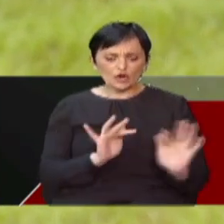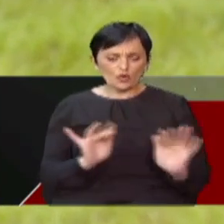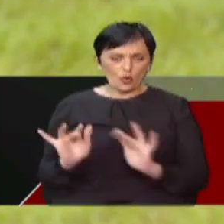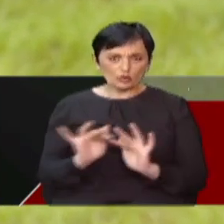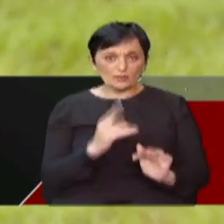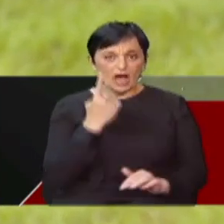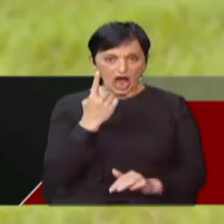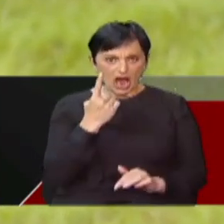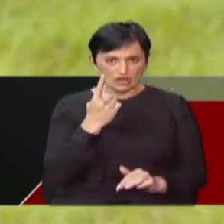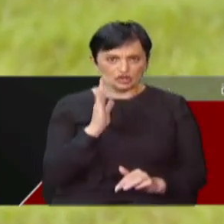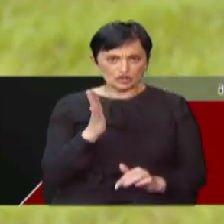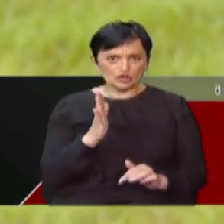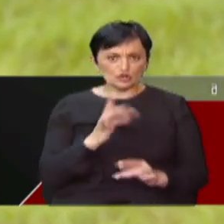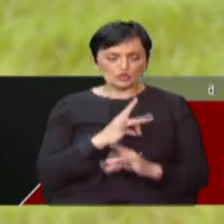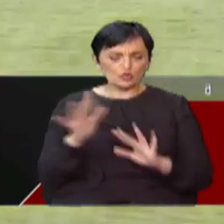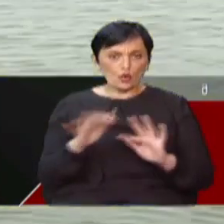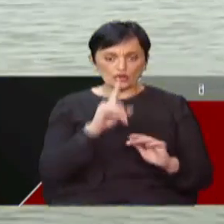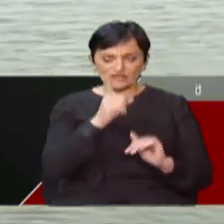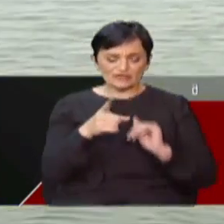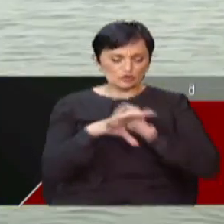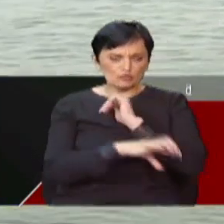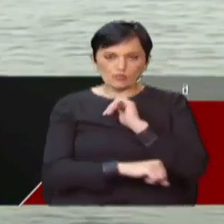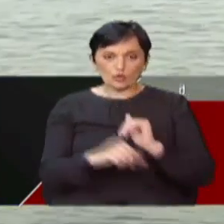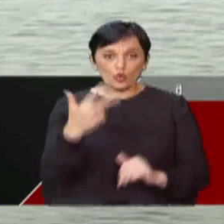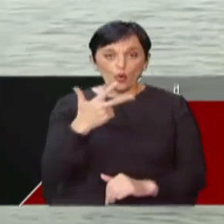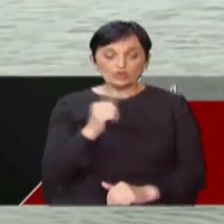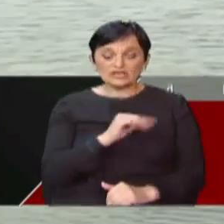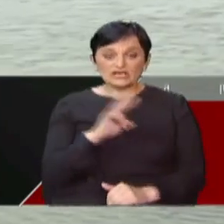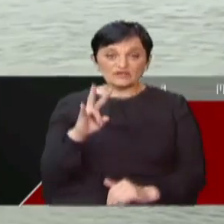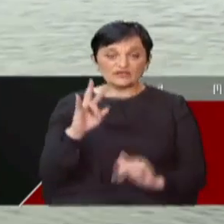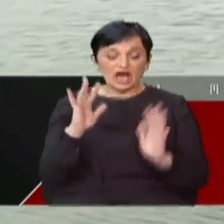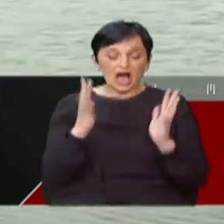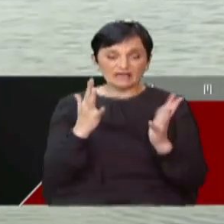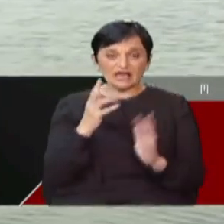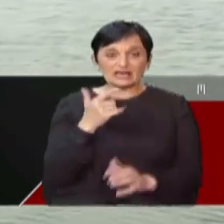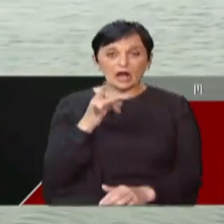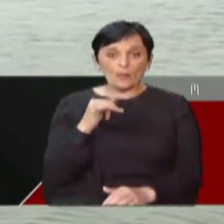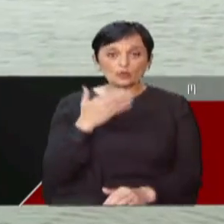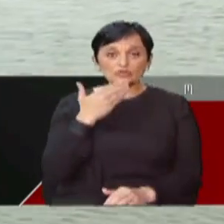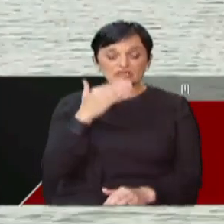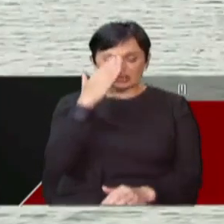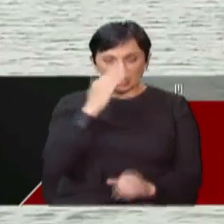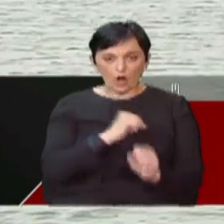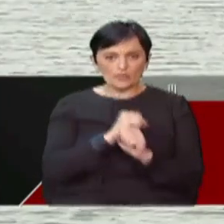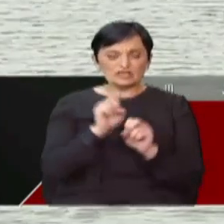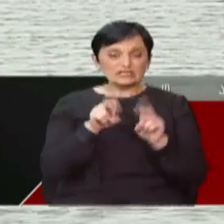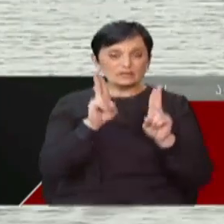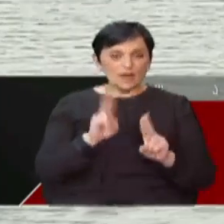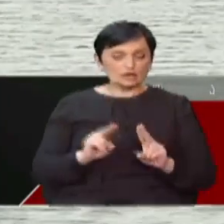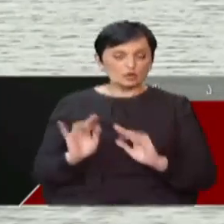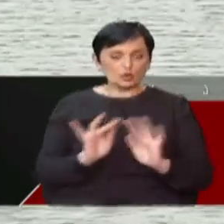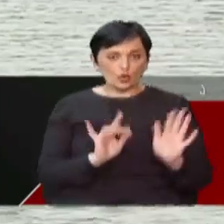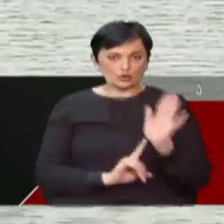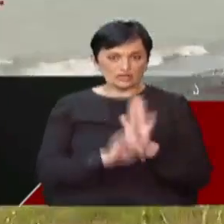ერთი კიდე საკმაოდ დიდი ღონისძიება იგეგმება უკვე თვის ბოლოს. 30 ივნისს ანაკლია განმუხურში ზაფხულის საკურორტო სეზონის სპეციალური